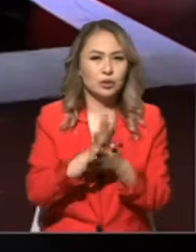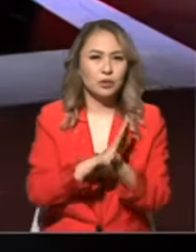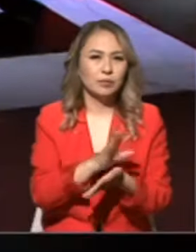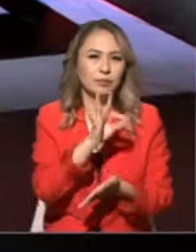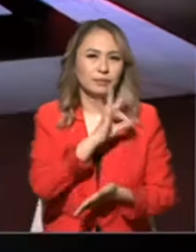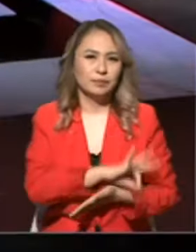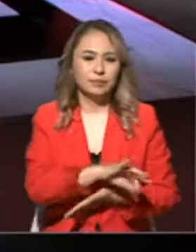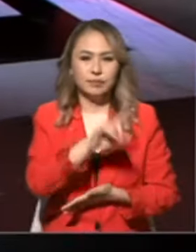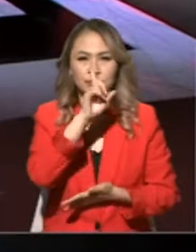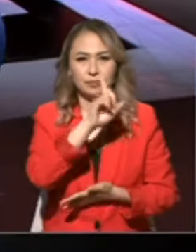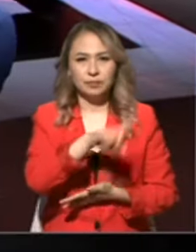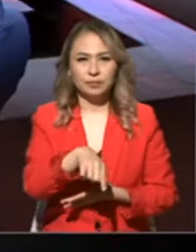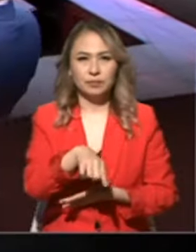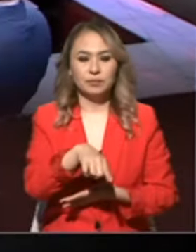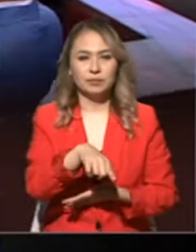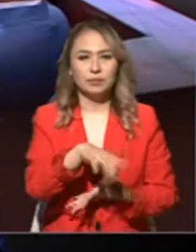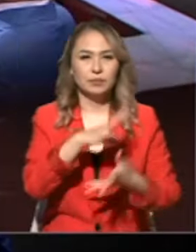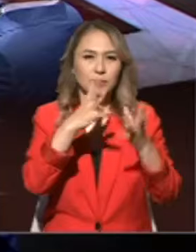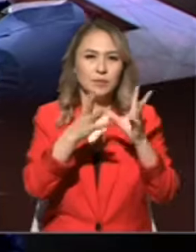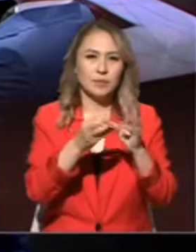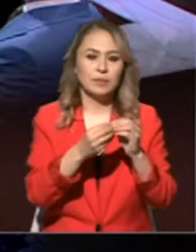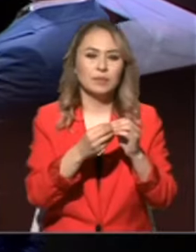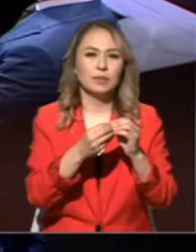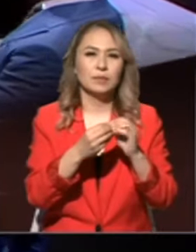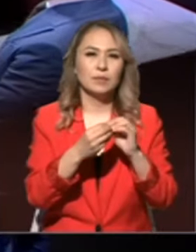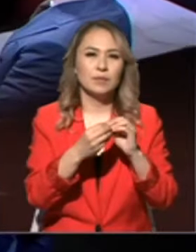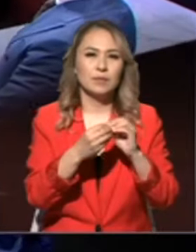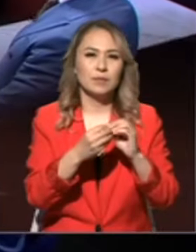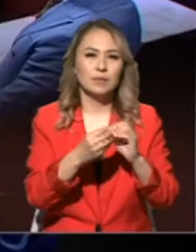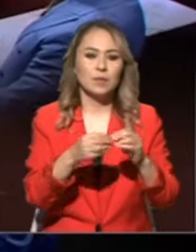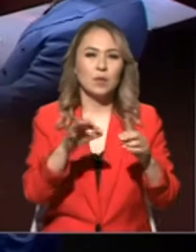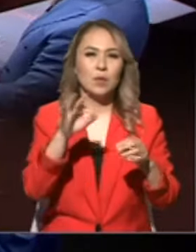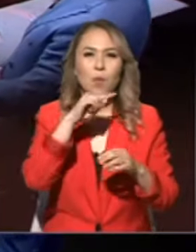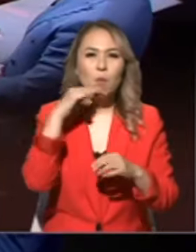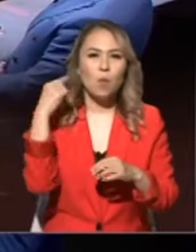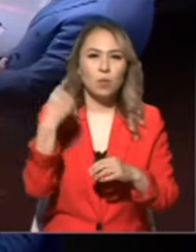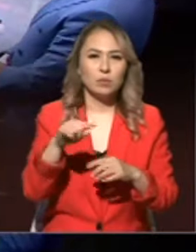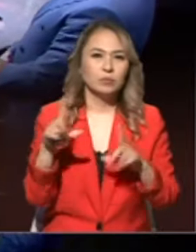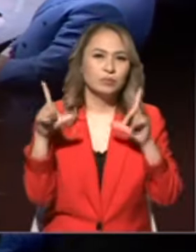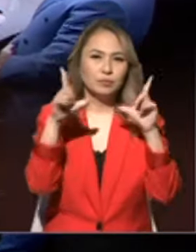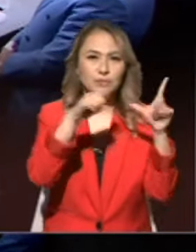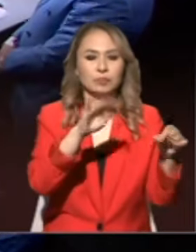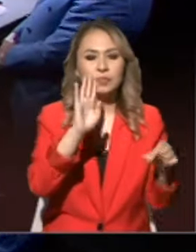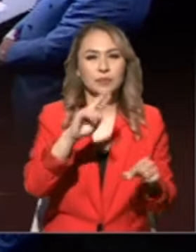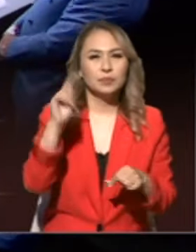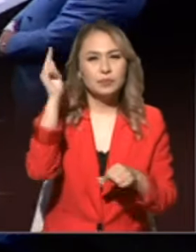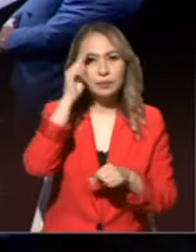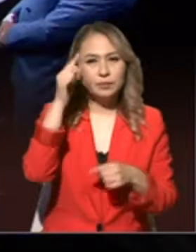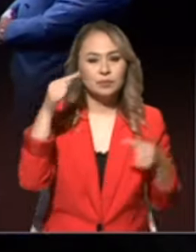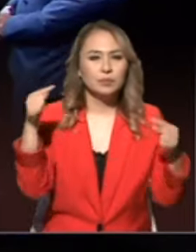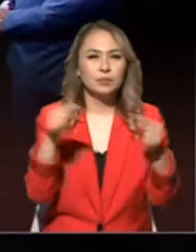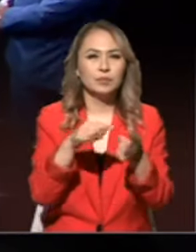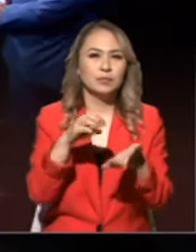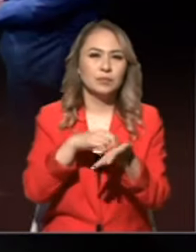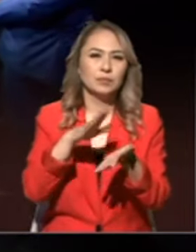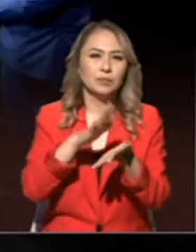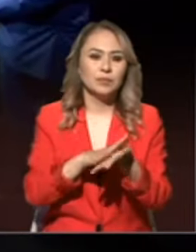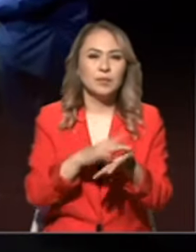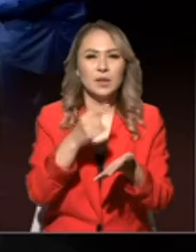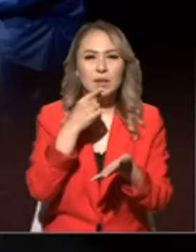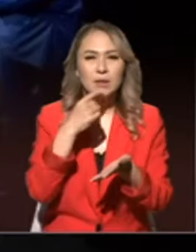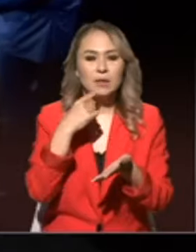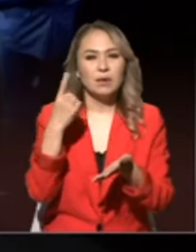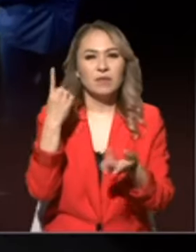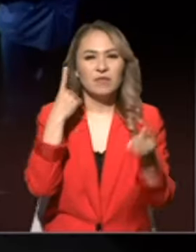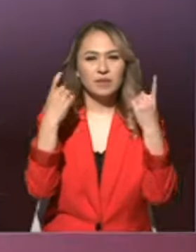алмайды. Сондықтан біз баратын адам ол жерге орыс тілді елді мекенге бара жатыр. Яғни ол кісіде белгілі бір деңгейде тілдік